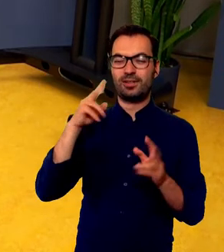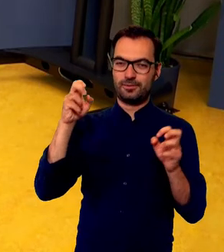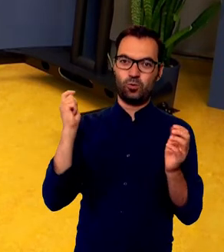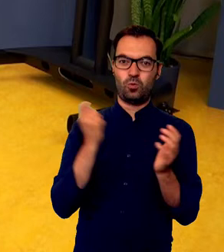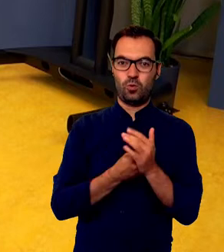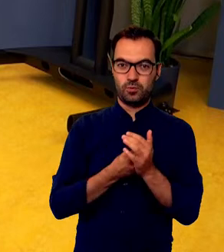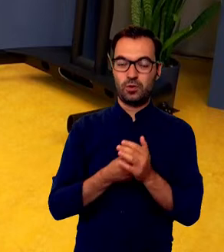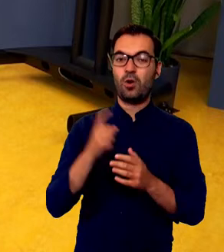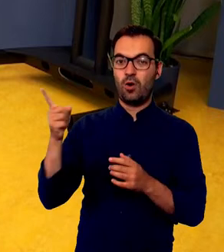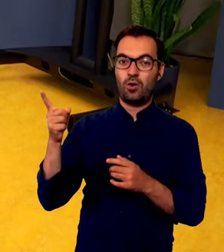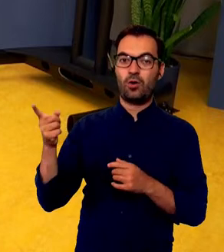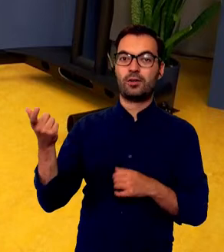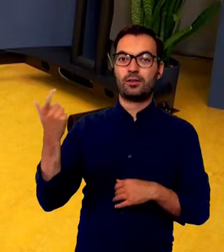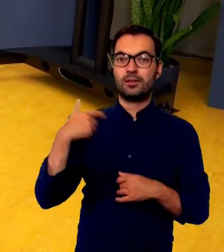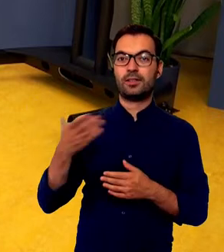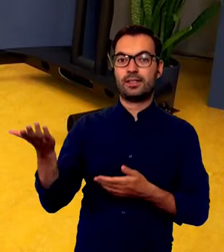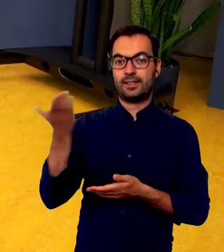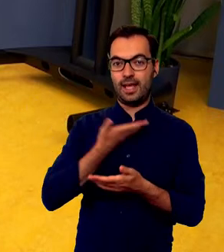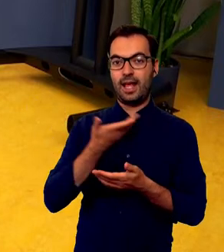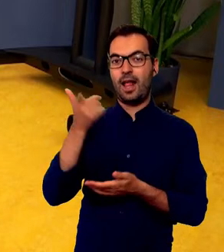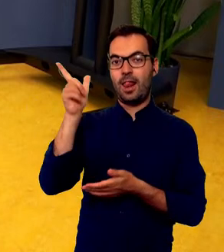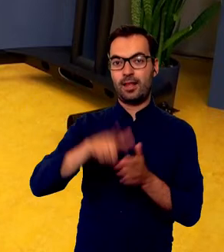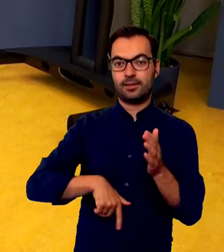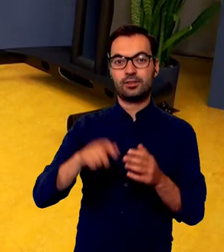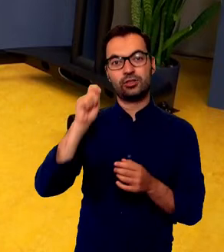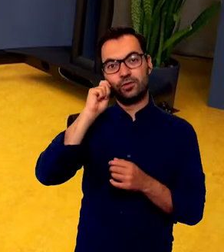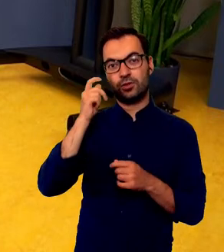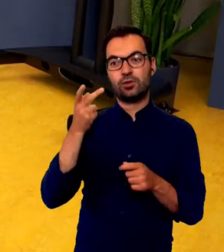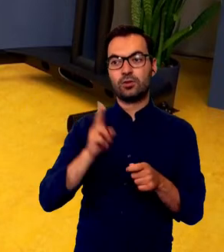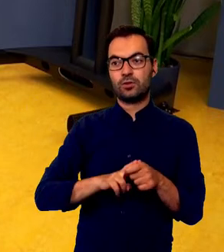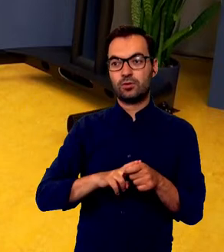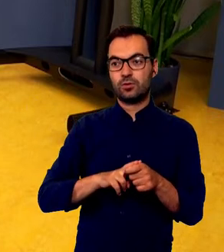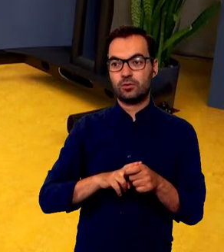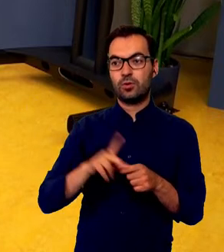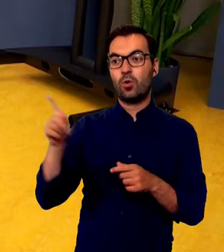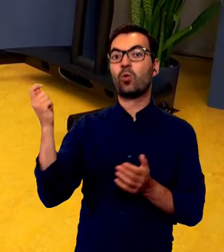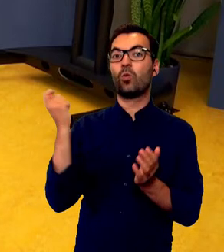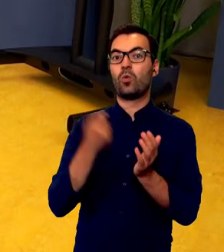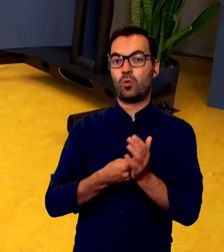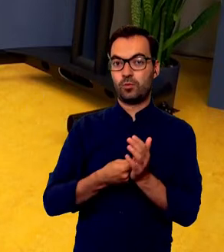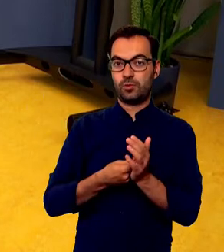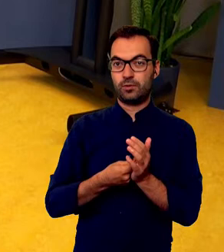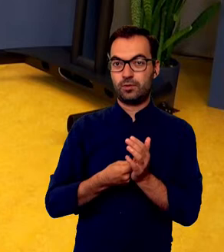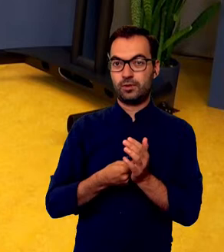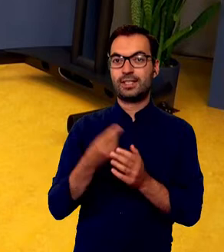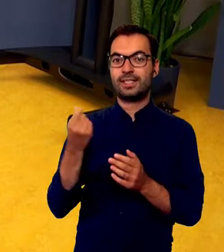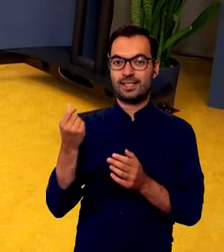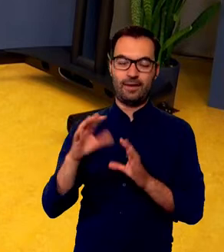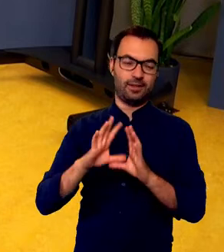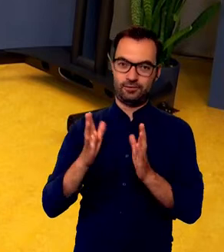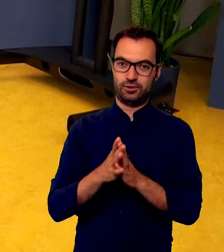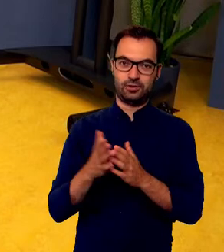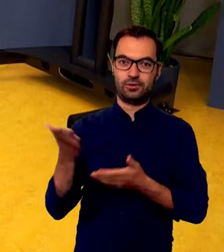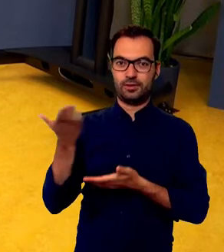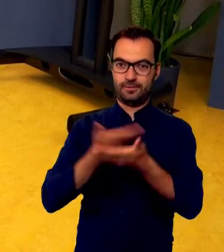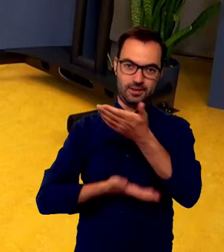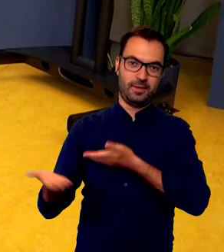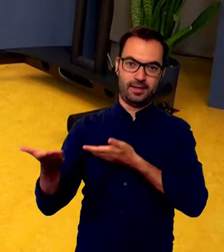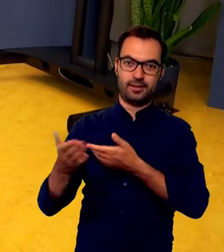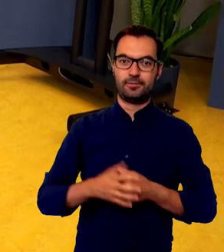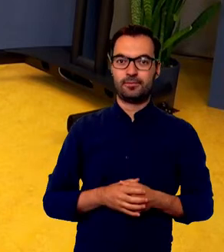kupić, to on mi da listę dziewczyn, które kupił, z nimi stawki i tak dalej,